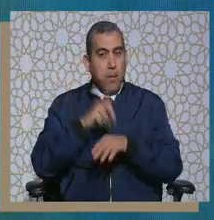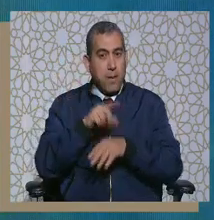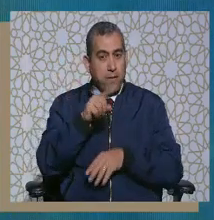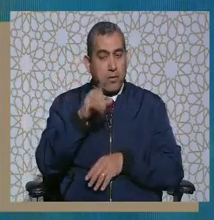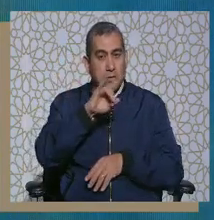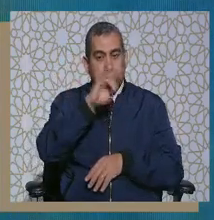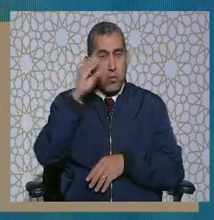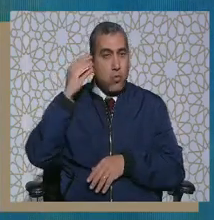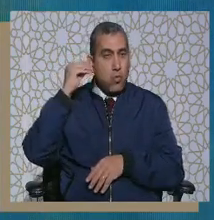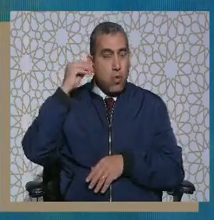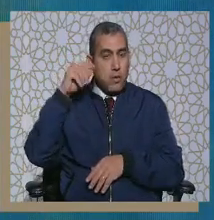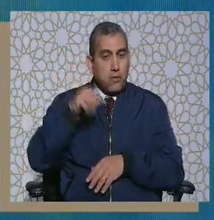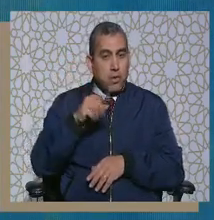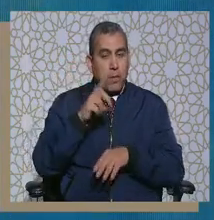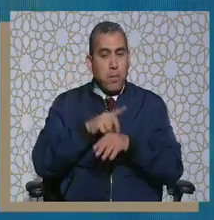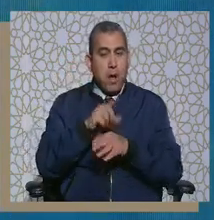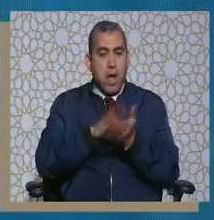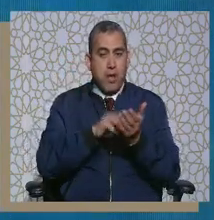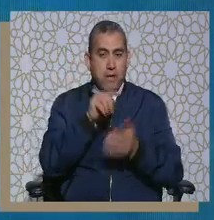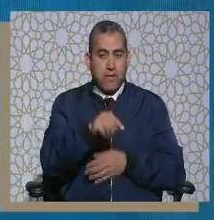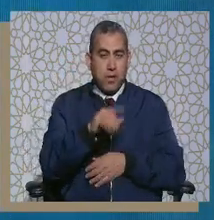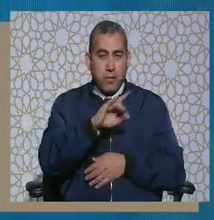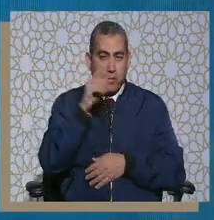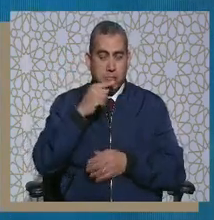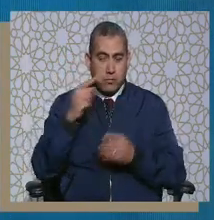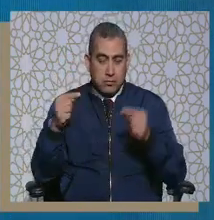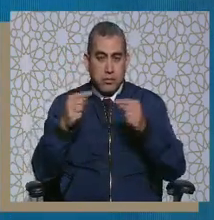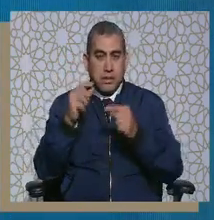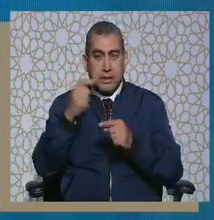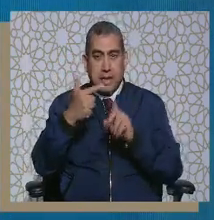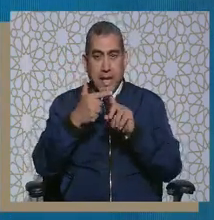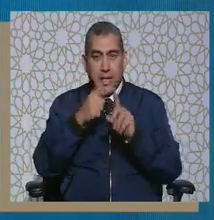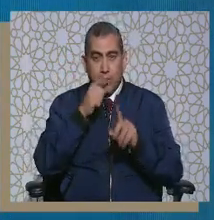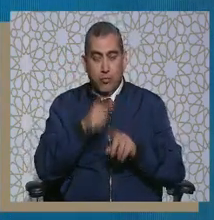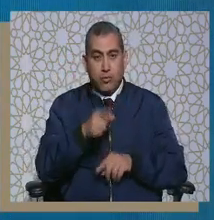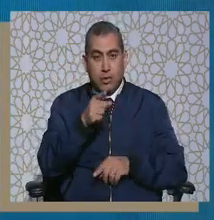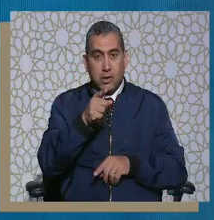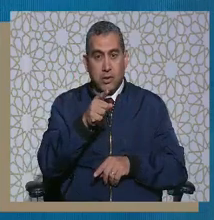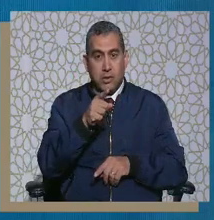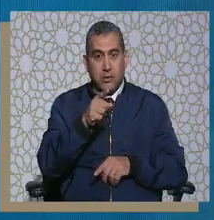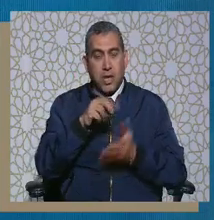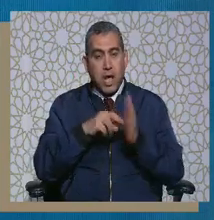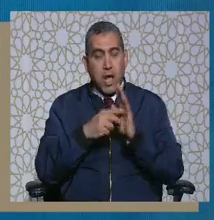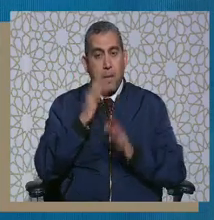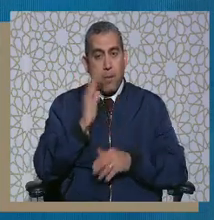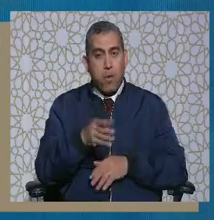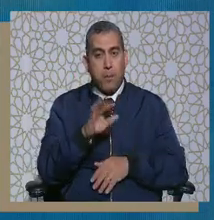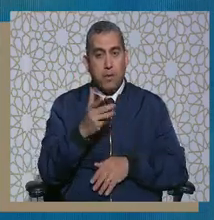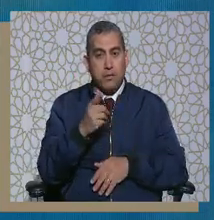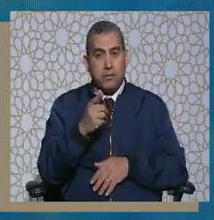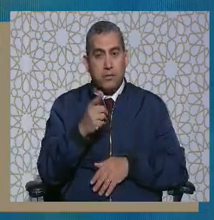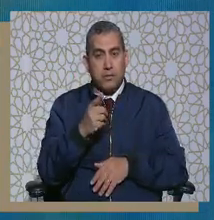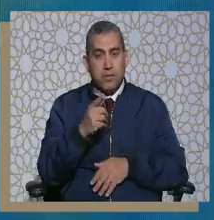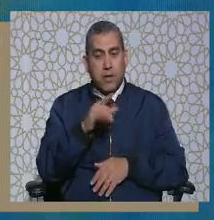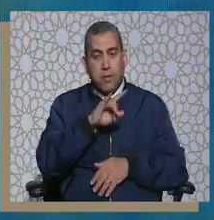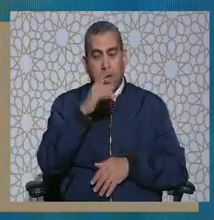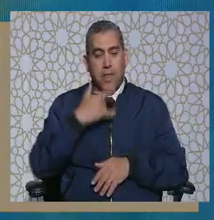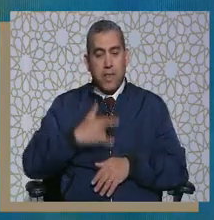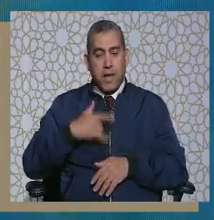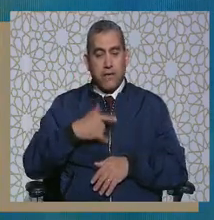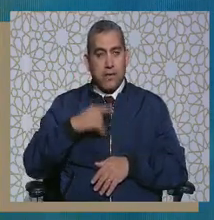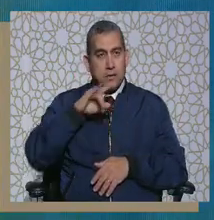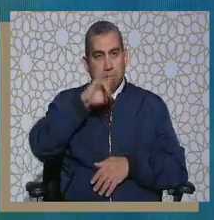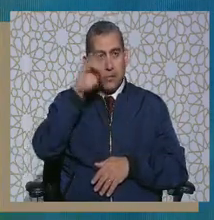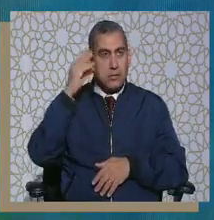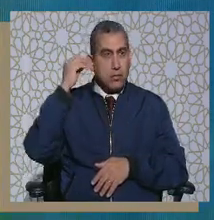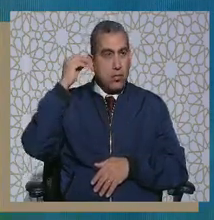قار مستكره علي ممكن يكون يدخل في الروايه الثانيه اللي هو مساله كمان ايه او ما حدثت به انفسه فان